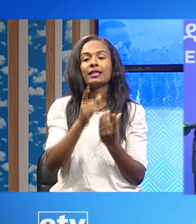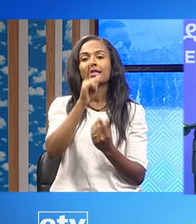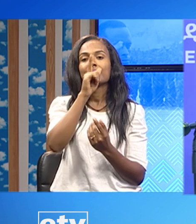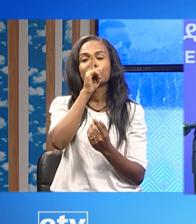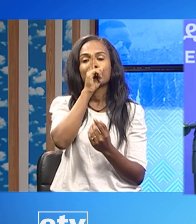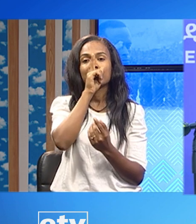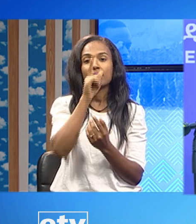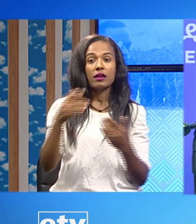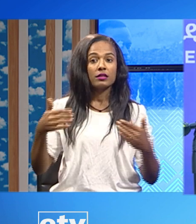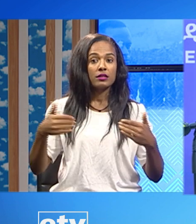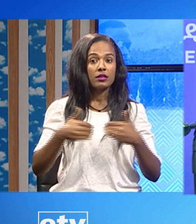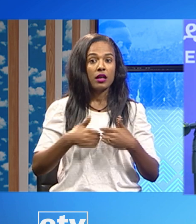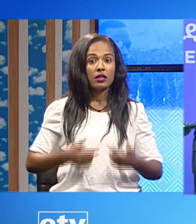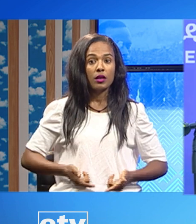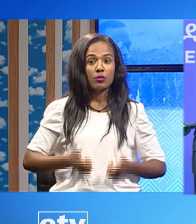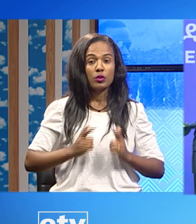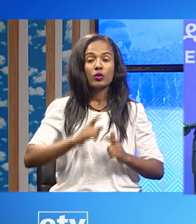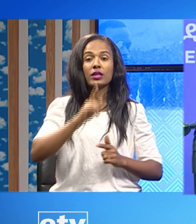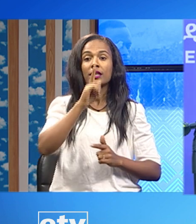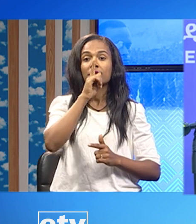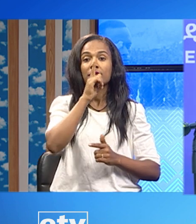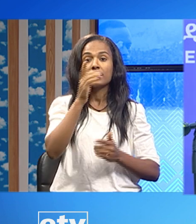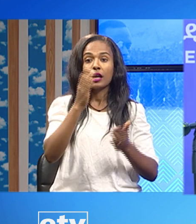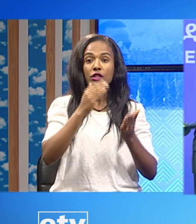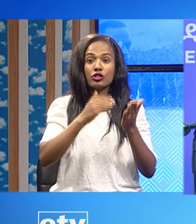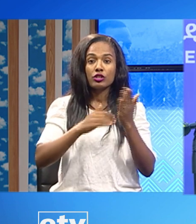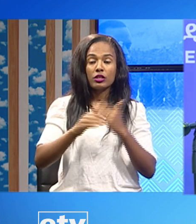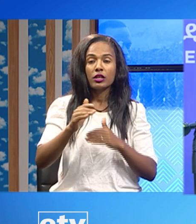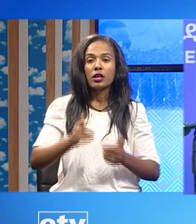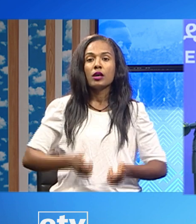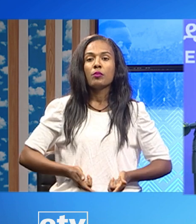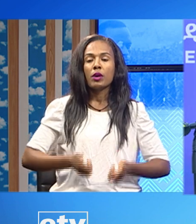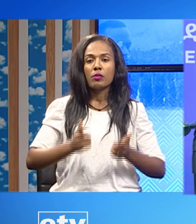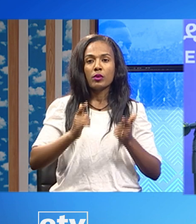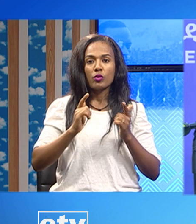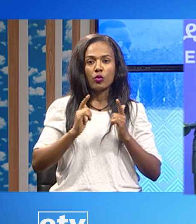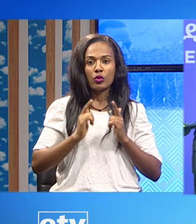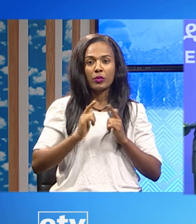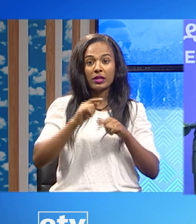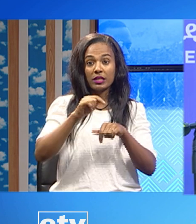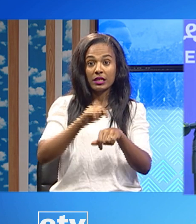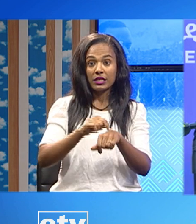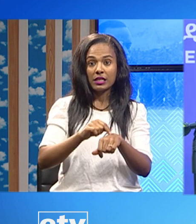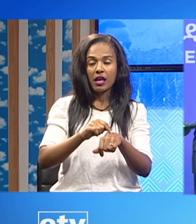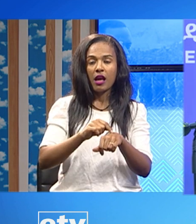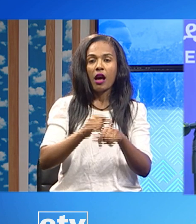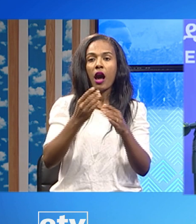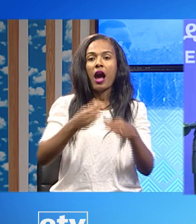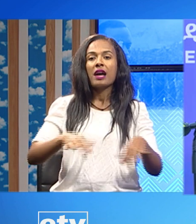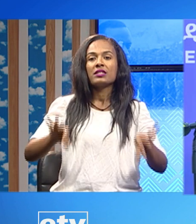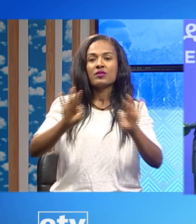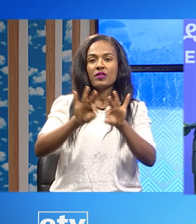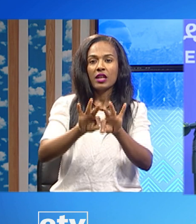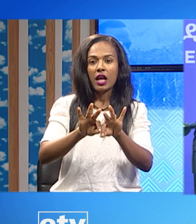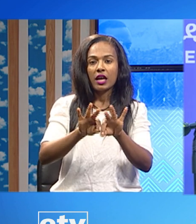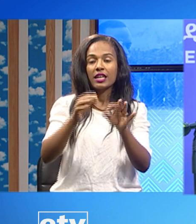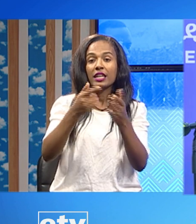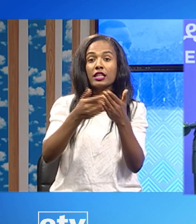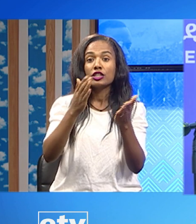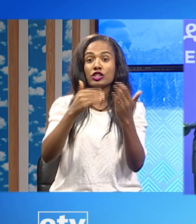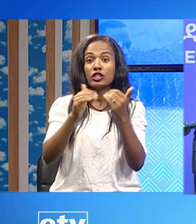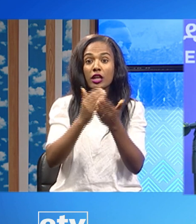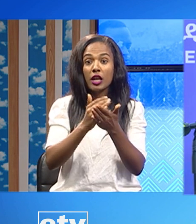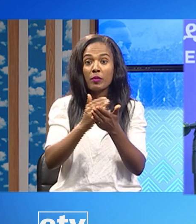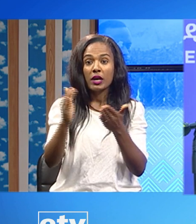የጸጥታ ስጋት በሚኖር የጸጥታ ችግር በሚኖርበት ጊዜ አስፈላጊ ይህንን ችግር